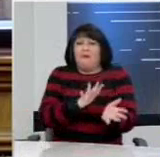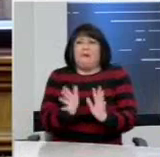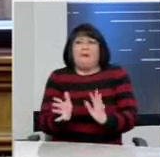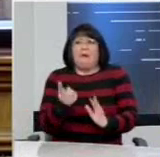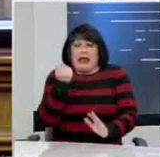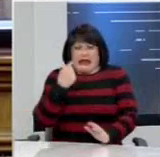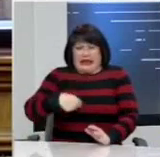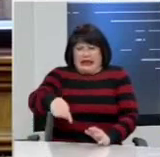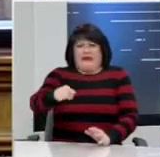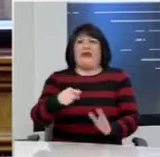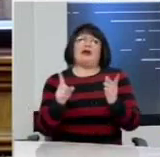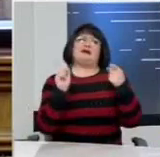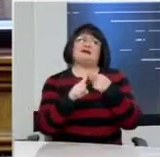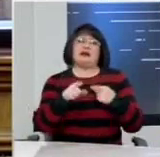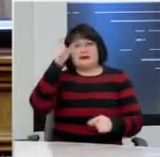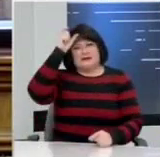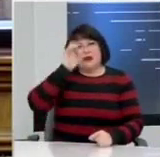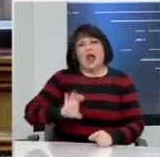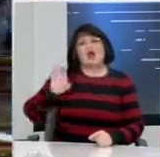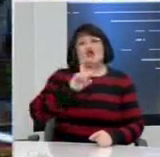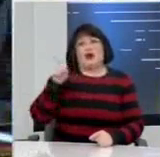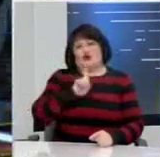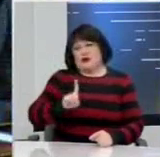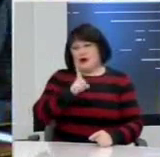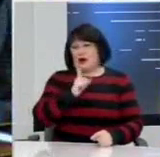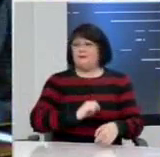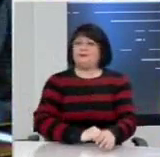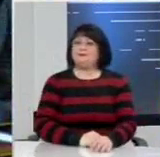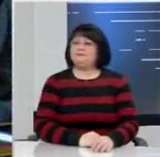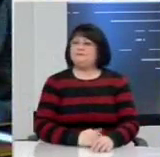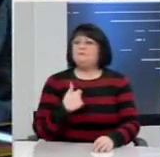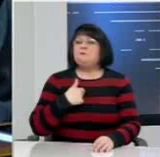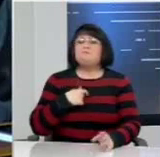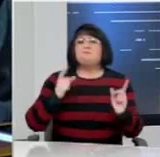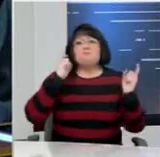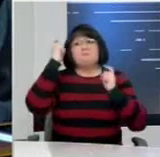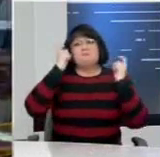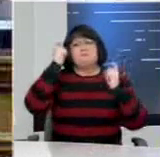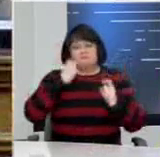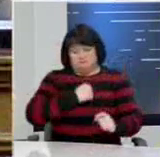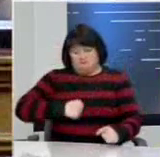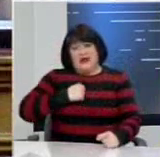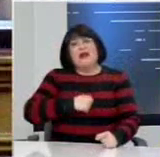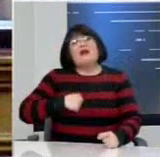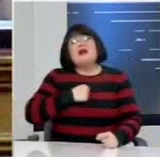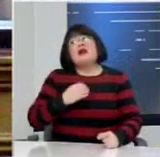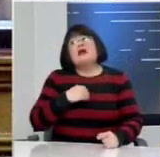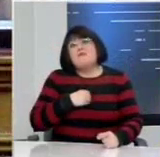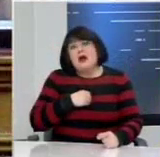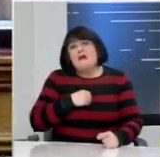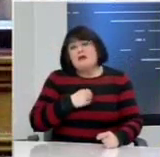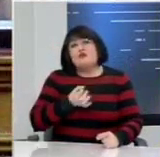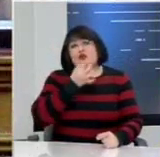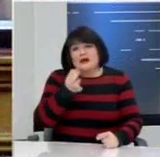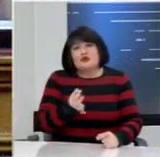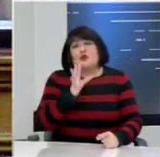Πρωθυπουργός συναντήσει τον Τούρκο Πρόεδρο. Και εγώ διερωτώμαι και το λέω με θλίψη. Το λέω με